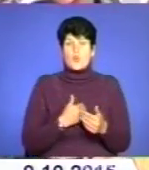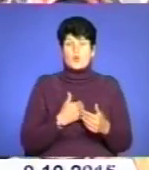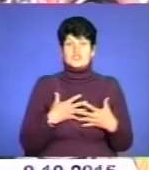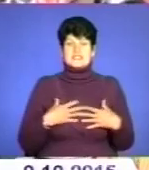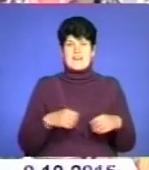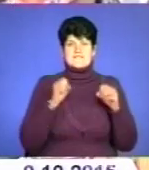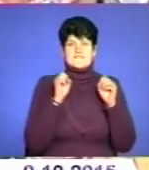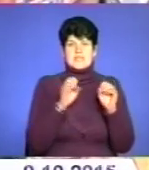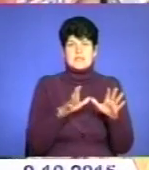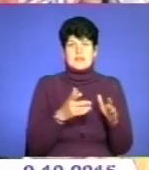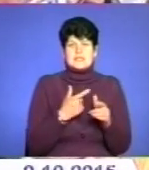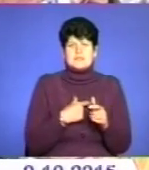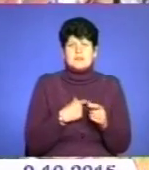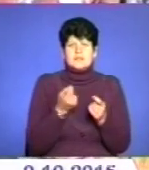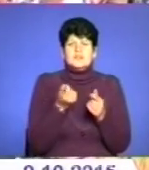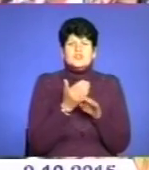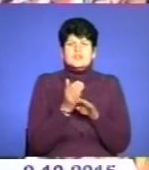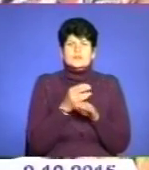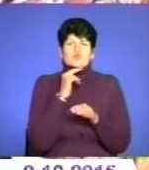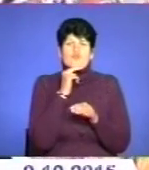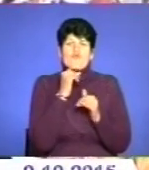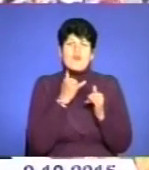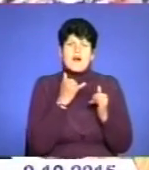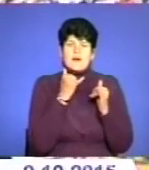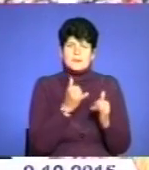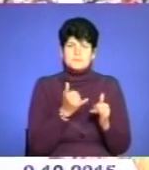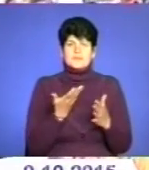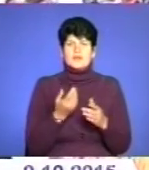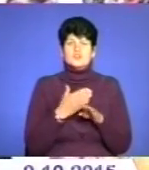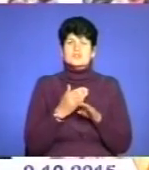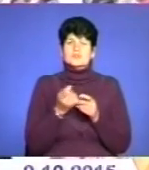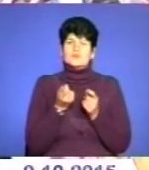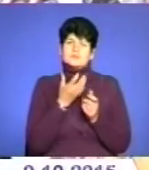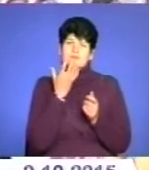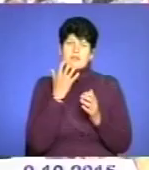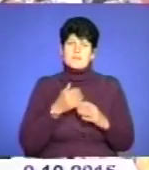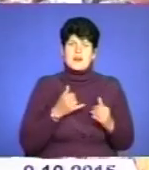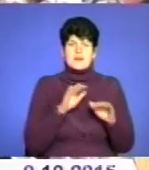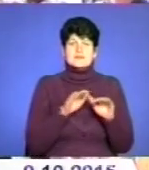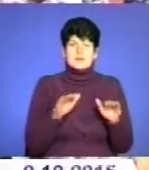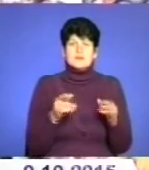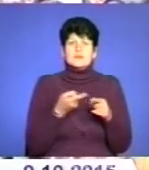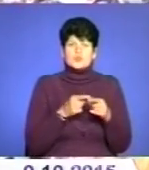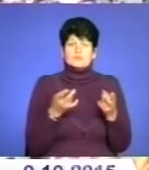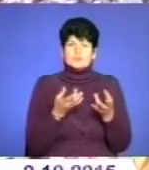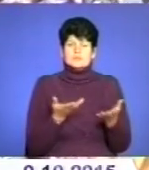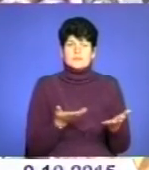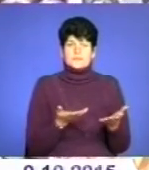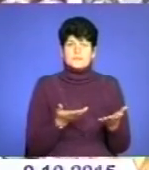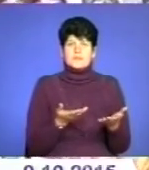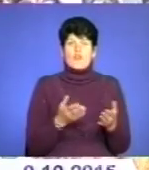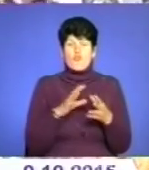себе, частиночку своєї уваги, частиночку свого тепла діткам, які в цьому потребують. В